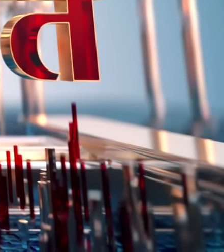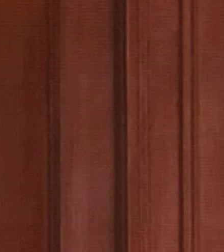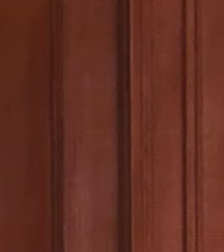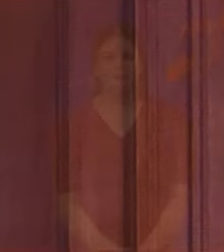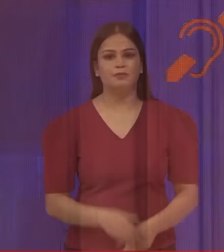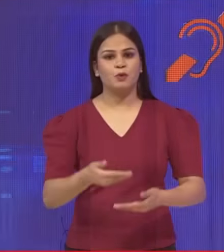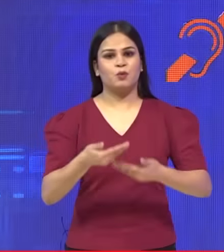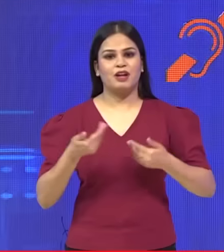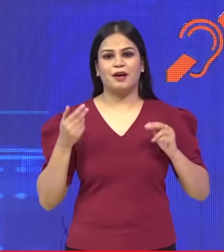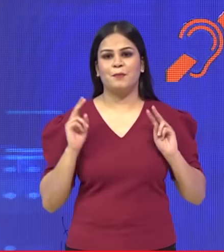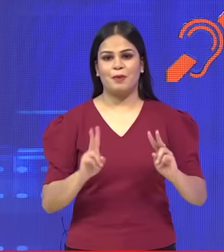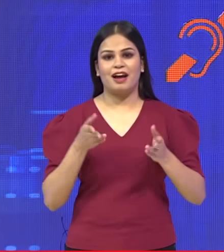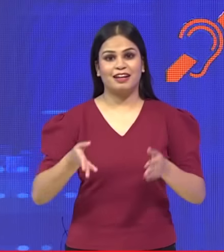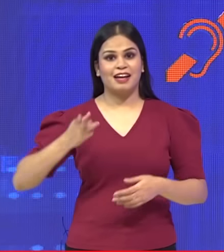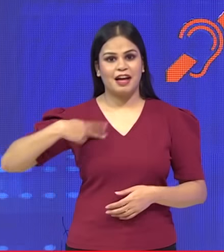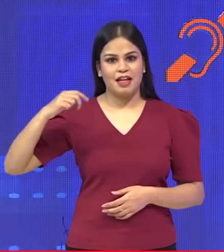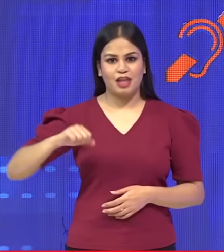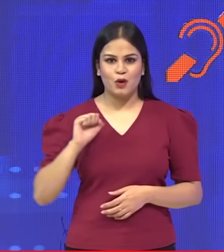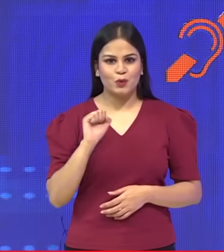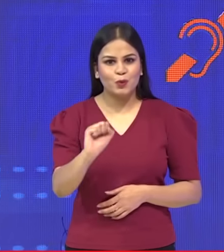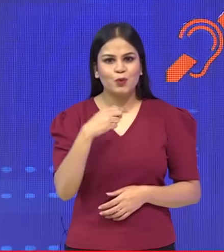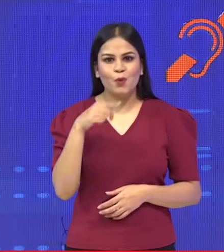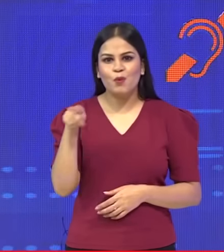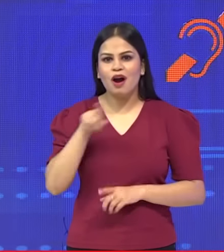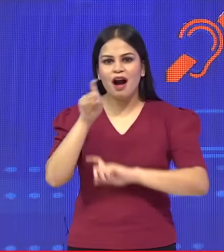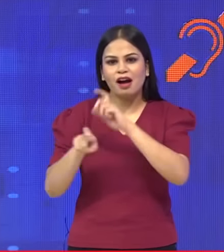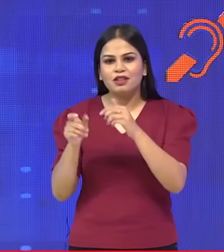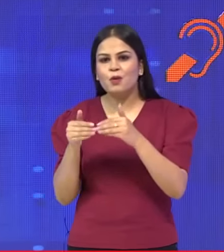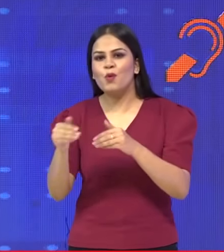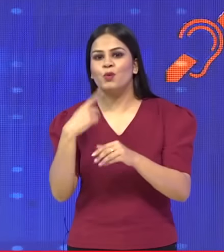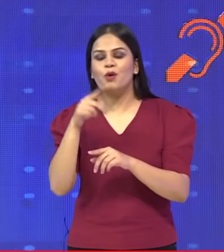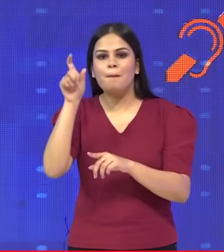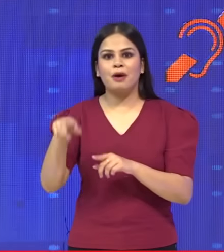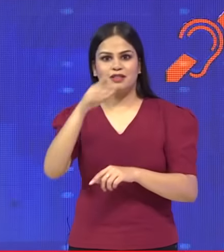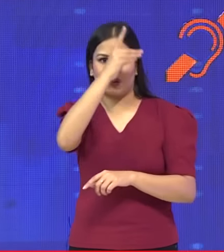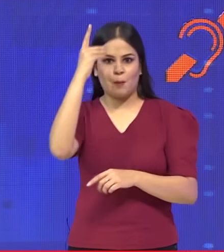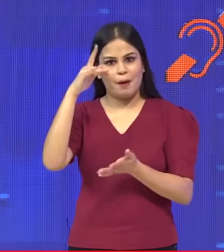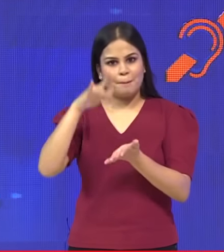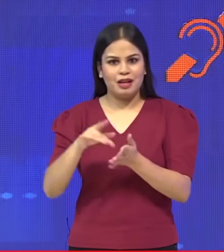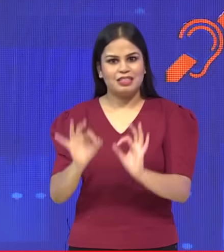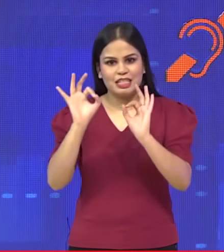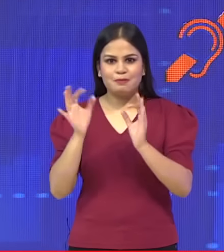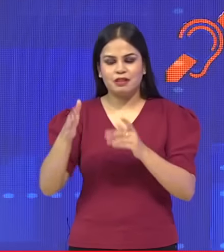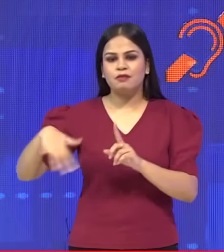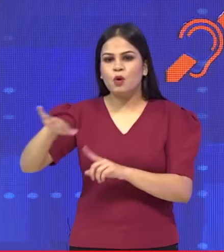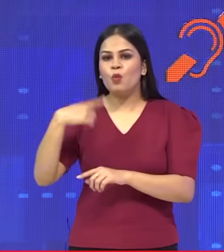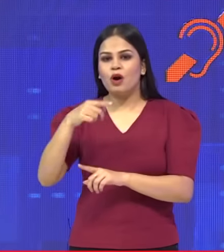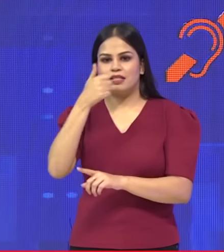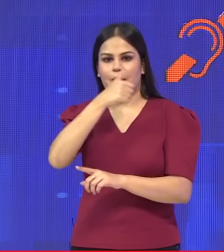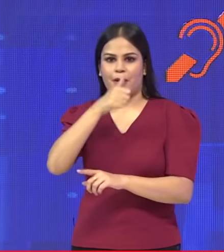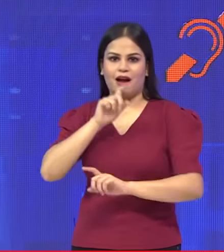वेलकम बैक आपके अदालत में आज जब मुकदमा चला रहे हैं दुबई के इस खास माहौल में सुपरस्टार सलमान खान